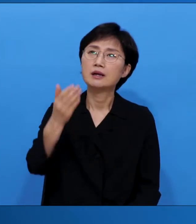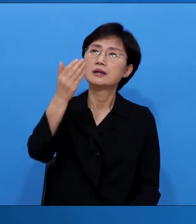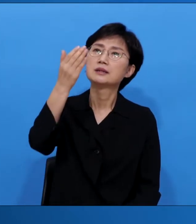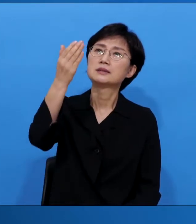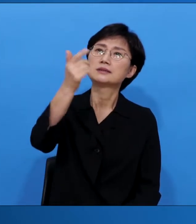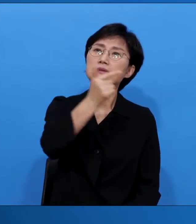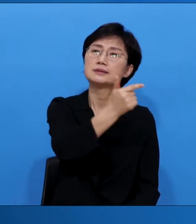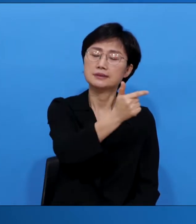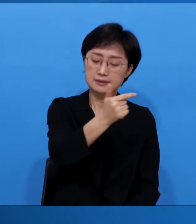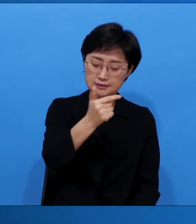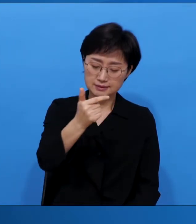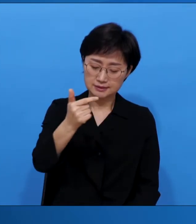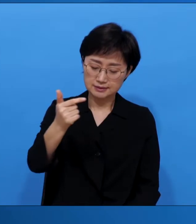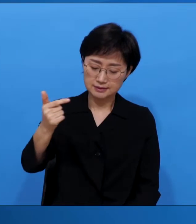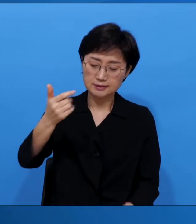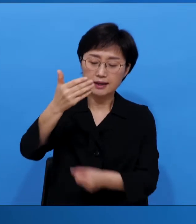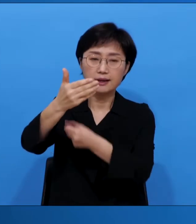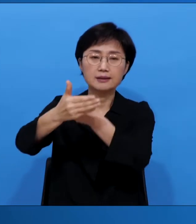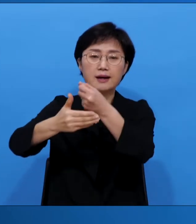그 크신